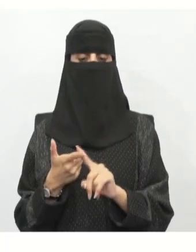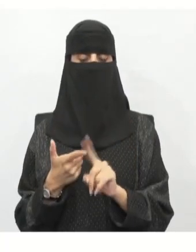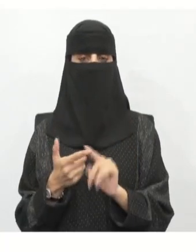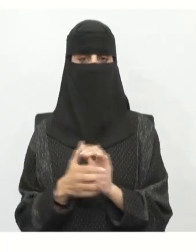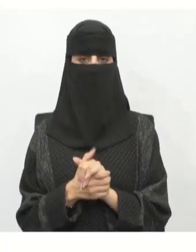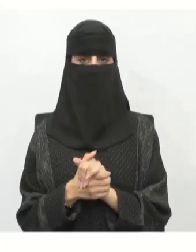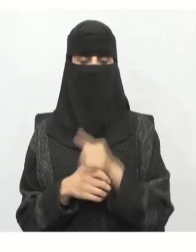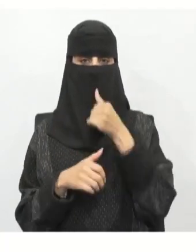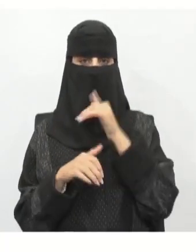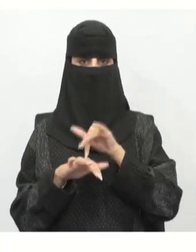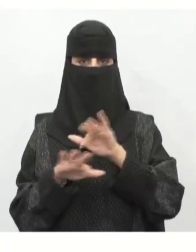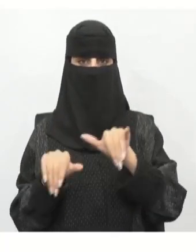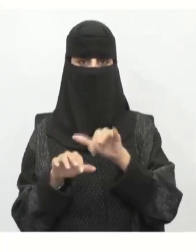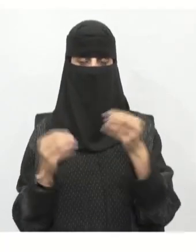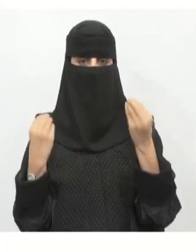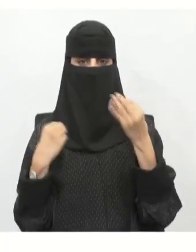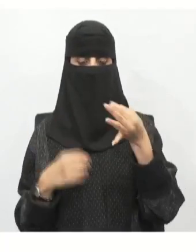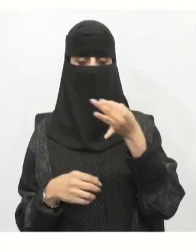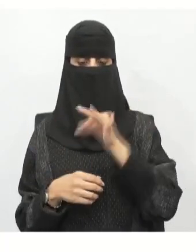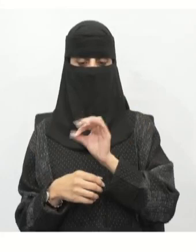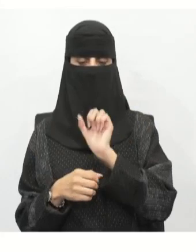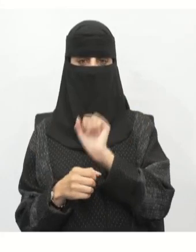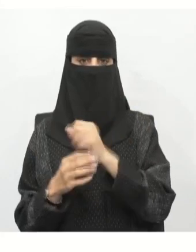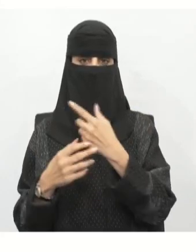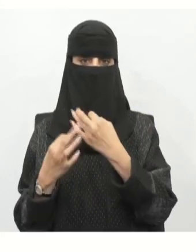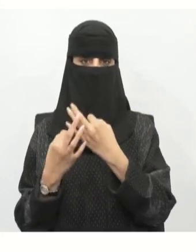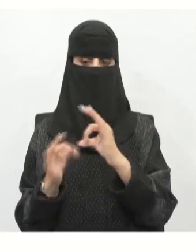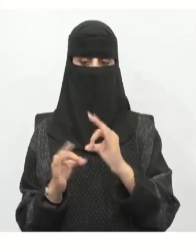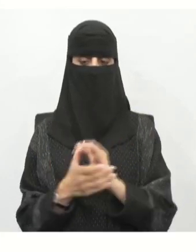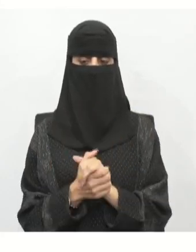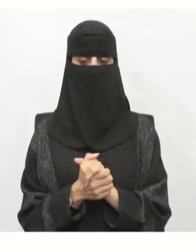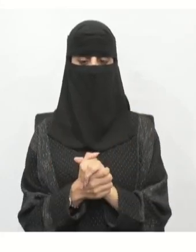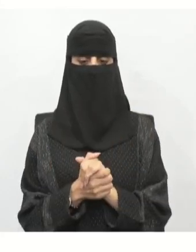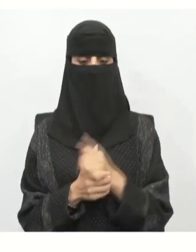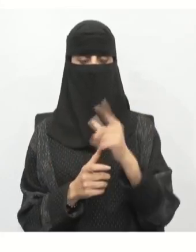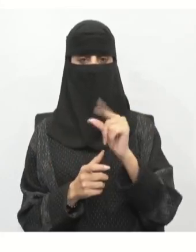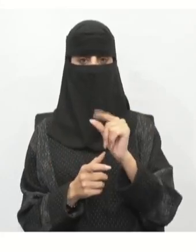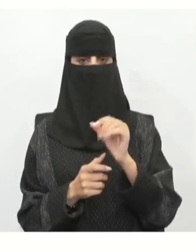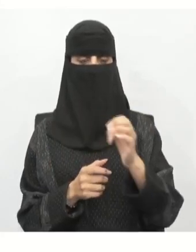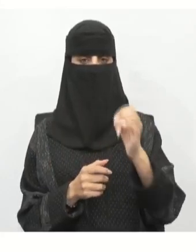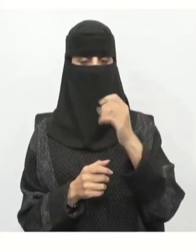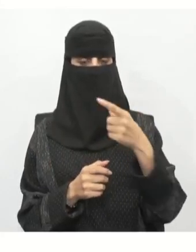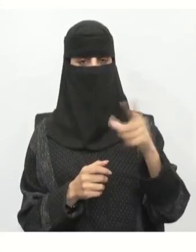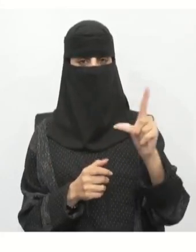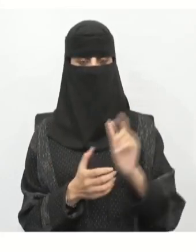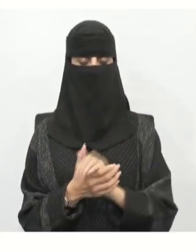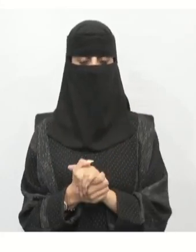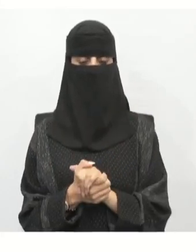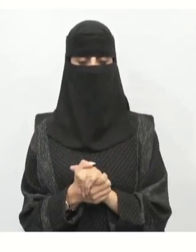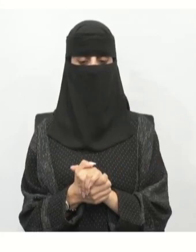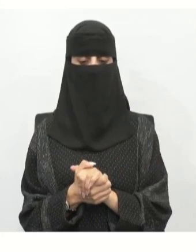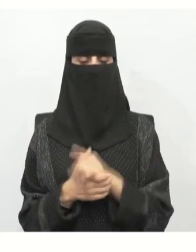الثانيه السباحه رياضه مفيده للجميع بالطبع اجابه صحيحه هي